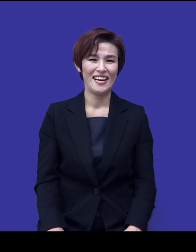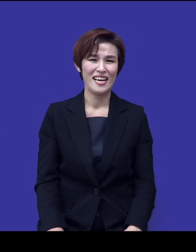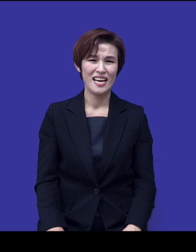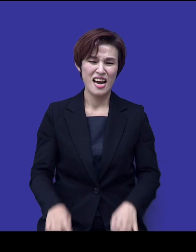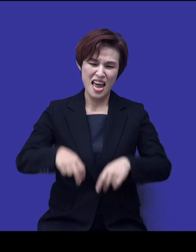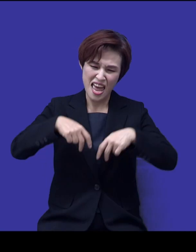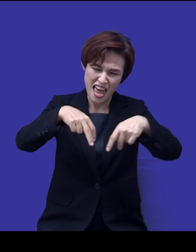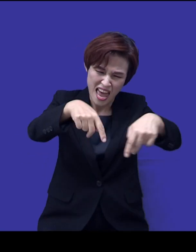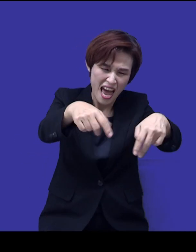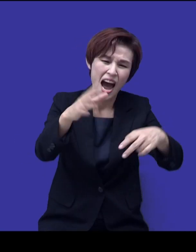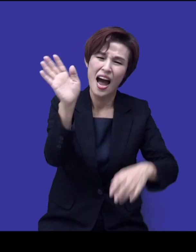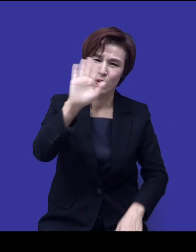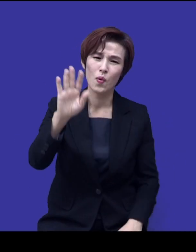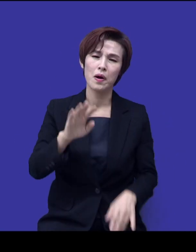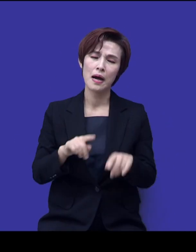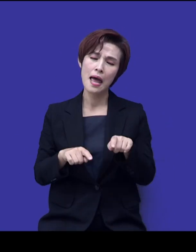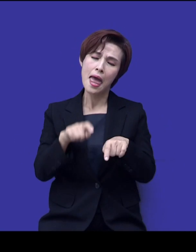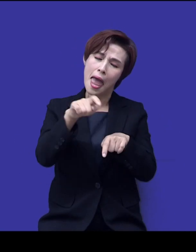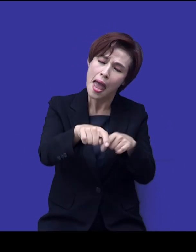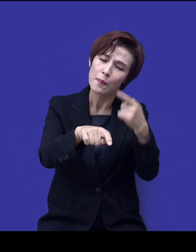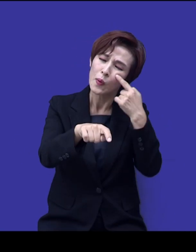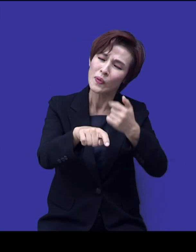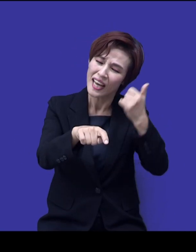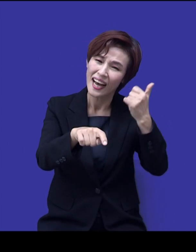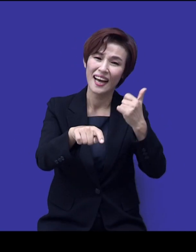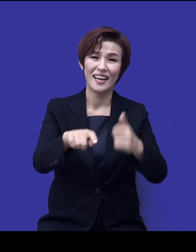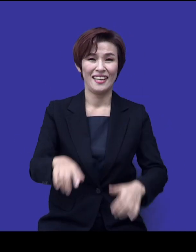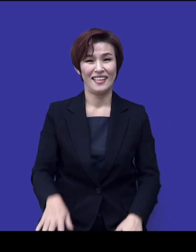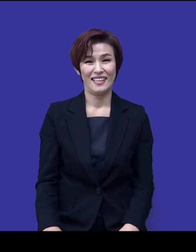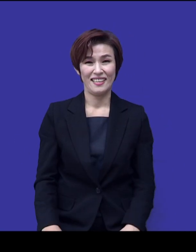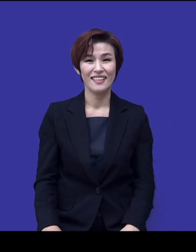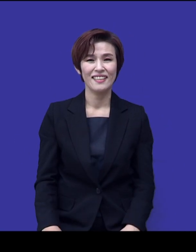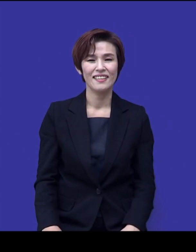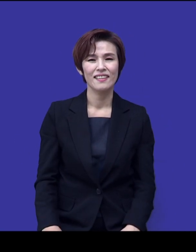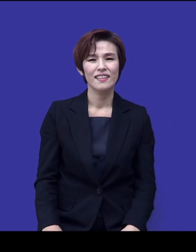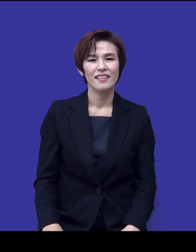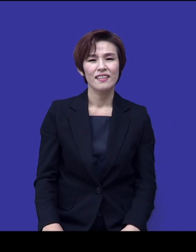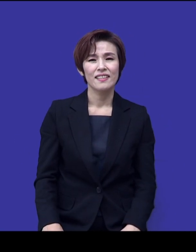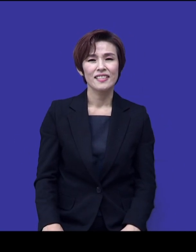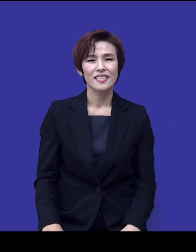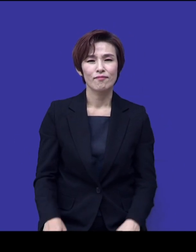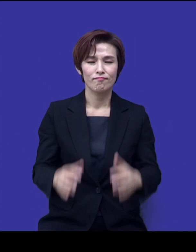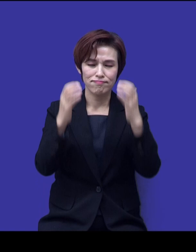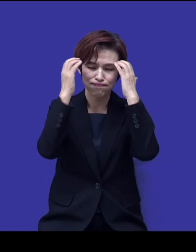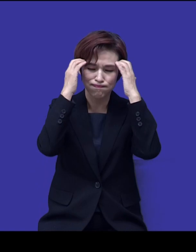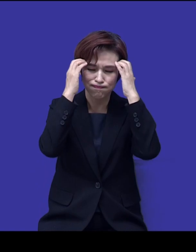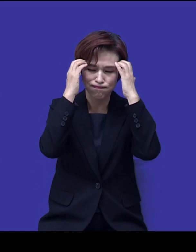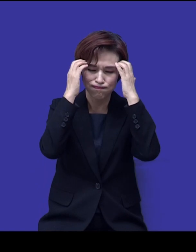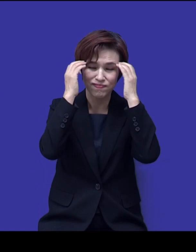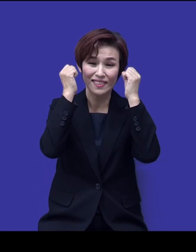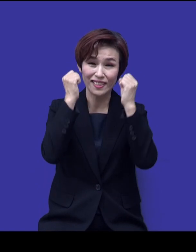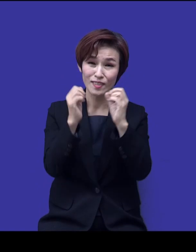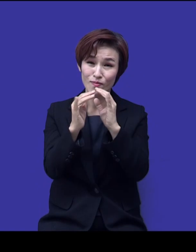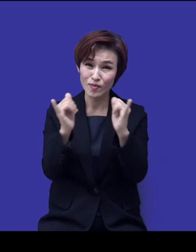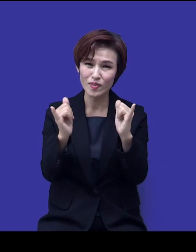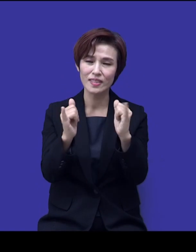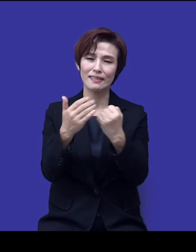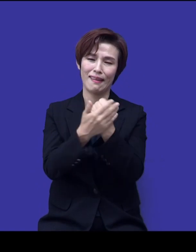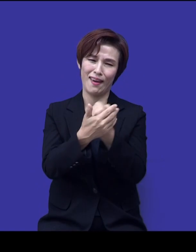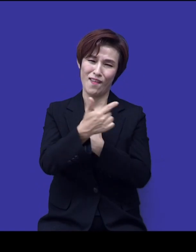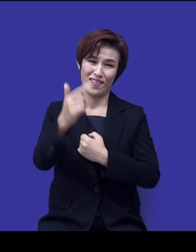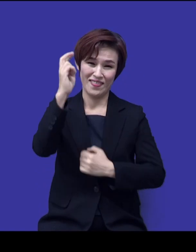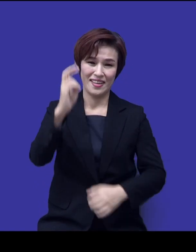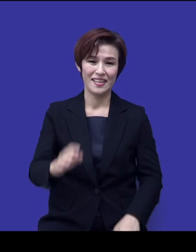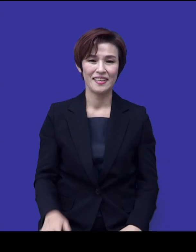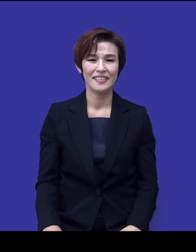걷자는 거 아니야. 한 발짝만. 네. 지금 시리에 빠진 분들에게 굉장히 큰 은혜가 되는 맞아, 메시지가 될 것 같아요. 우리 감독님께 마지막